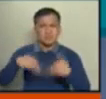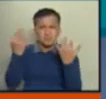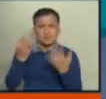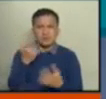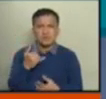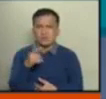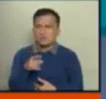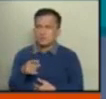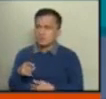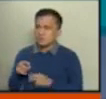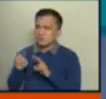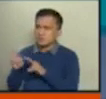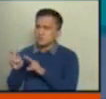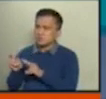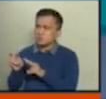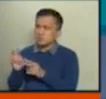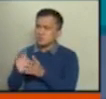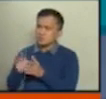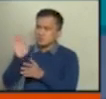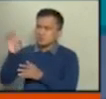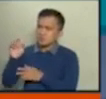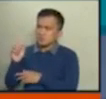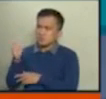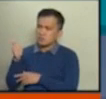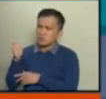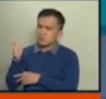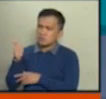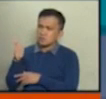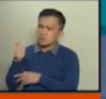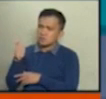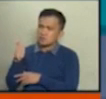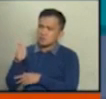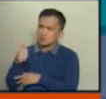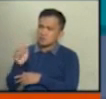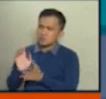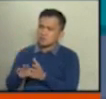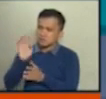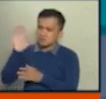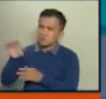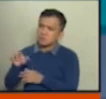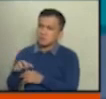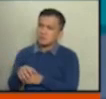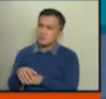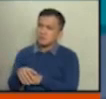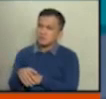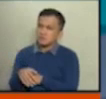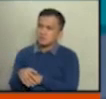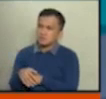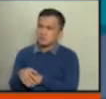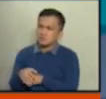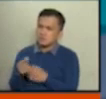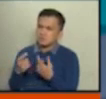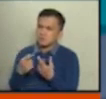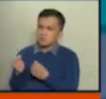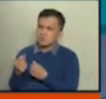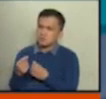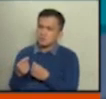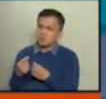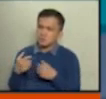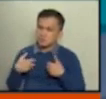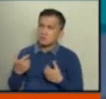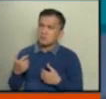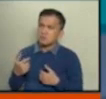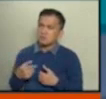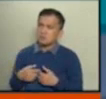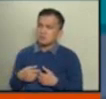Kasi po nanood po ako ng basketball, 10 na po natapos ng yung basketball po. Tapos ang ginawa naman po niya, nagalit po